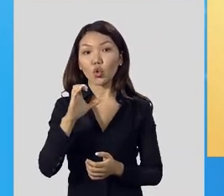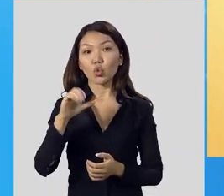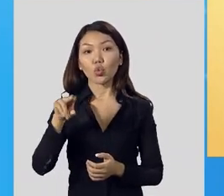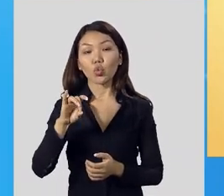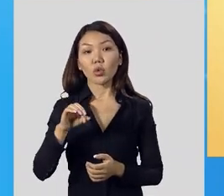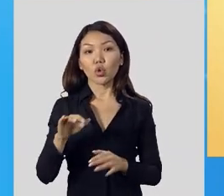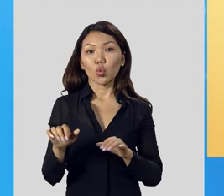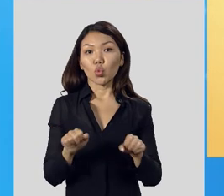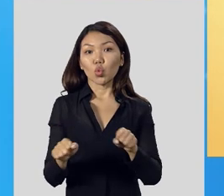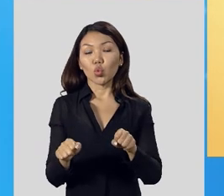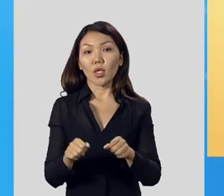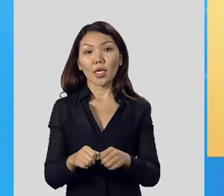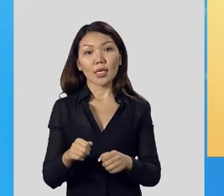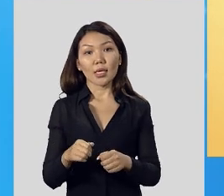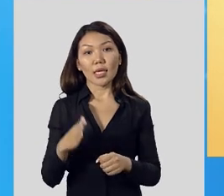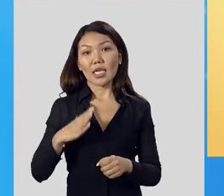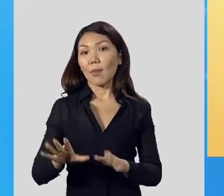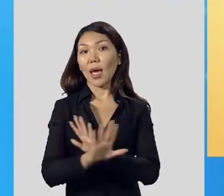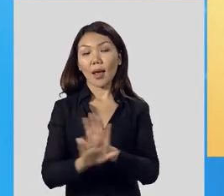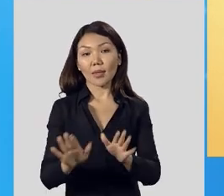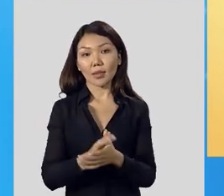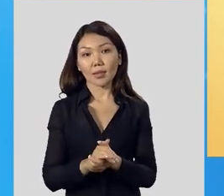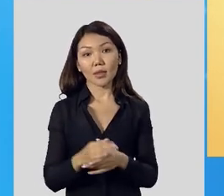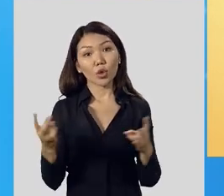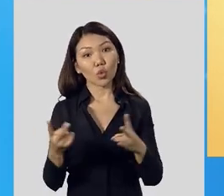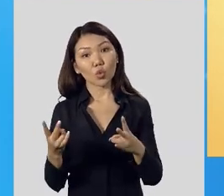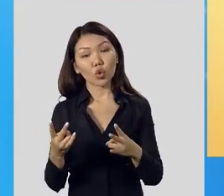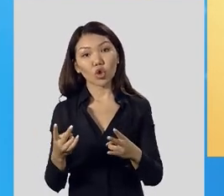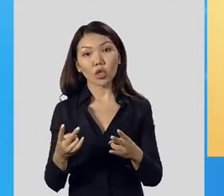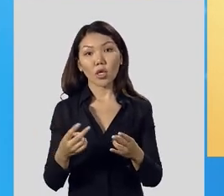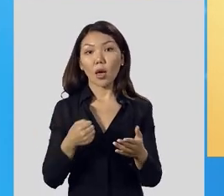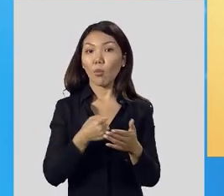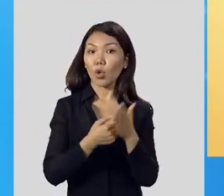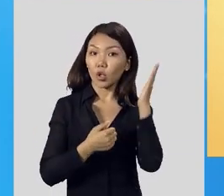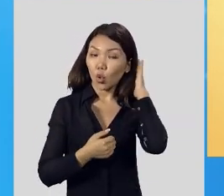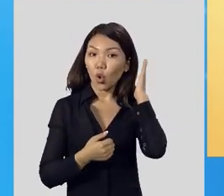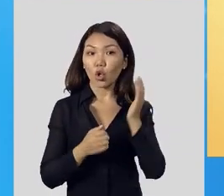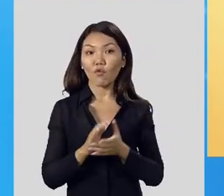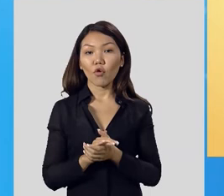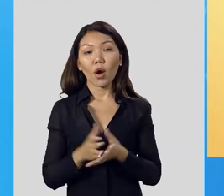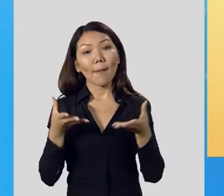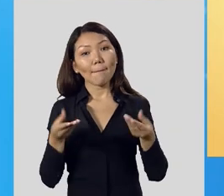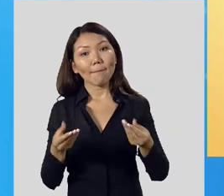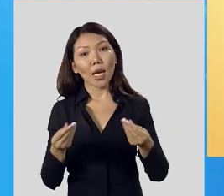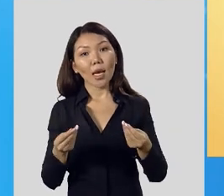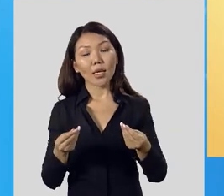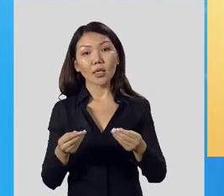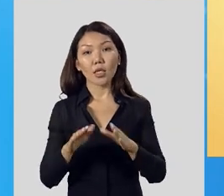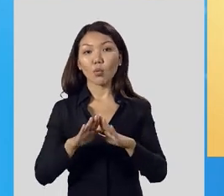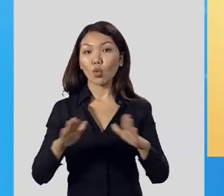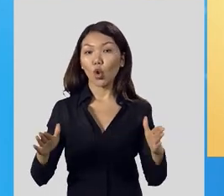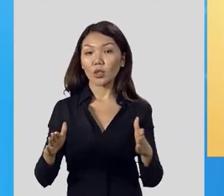поранился. Следует подложить под голову мягкий плоский предмет,